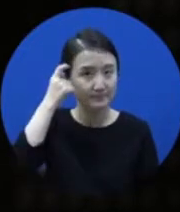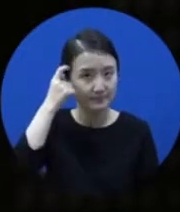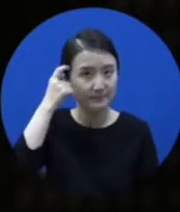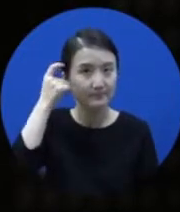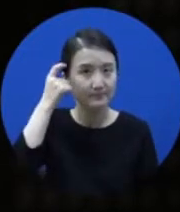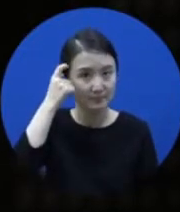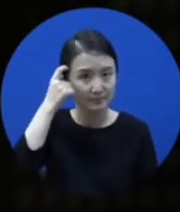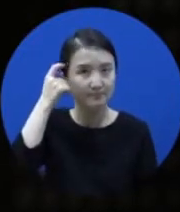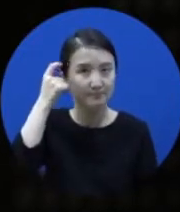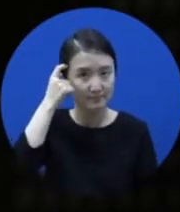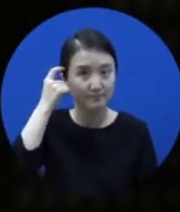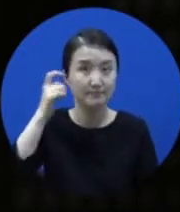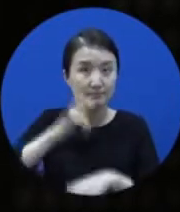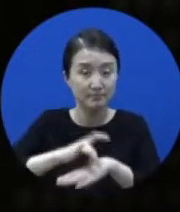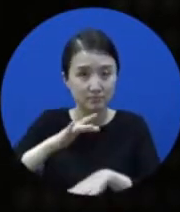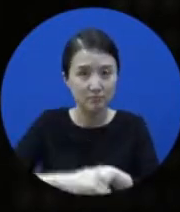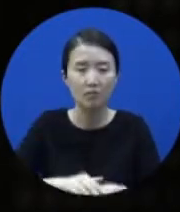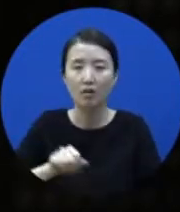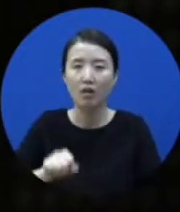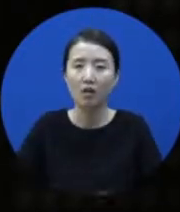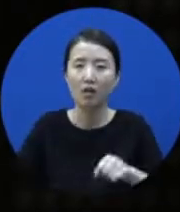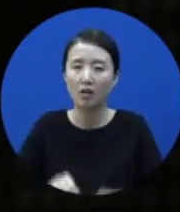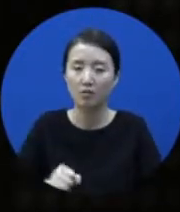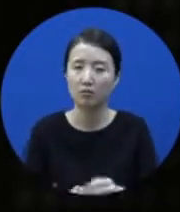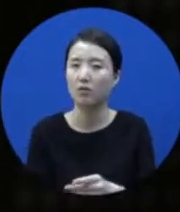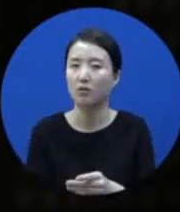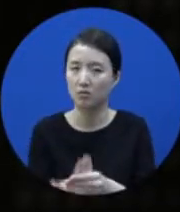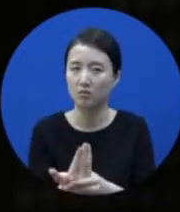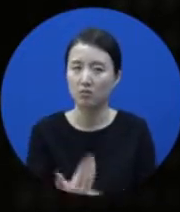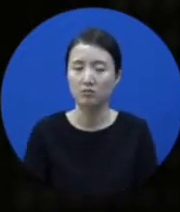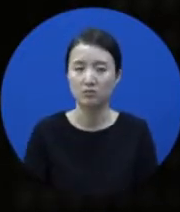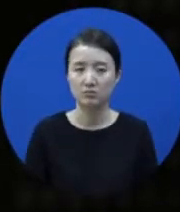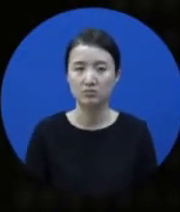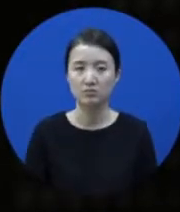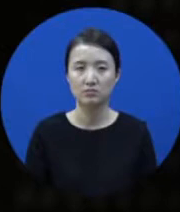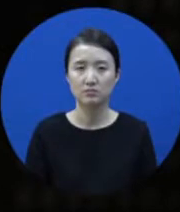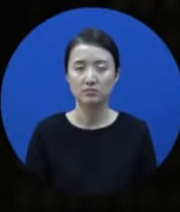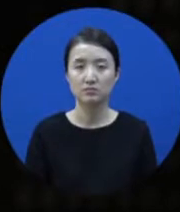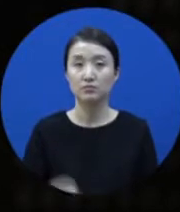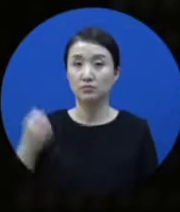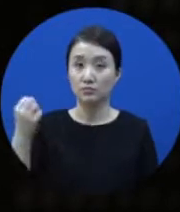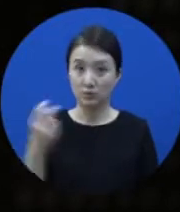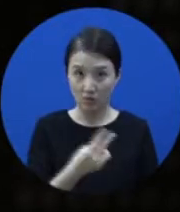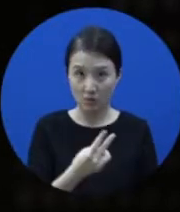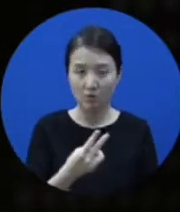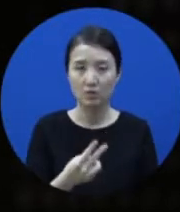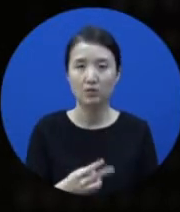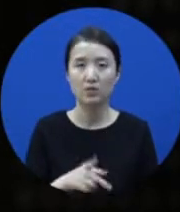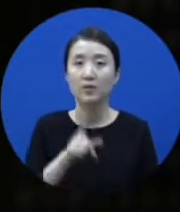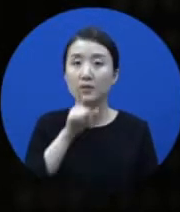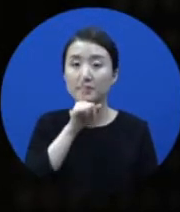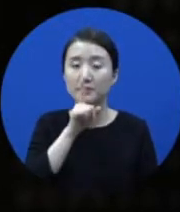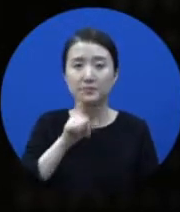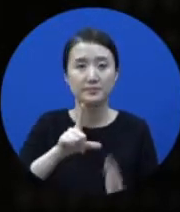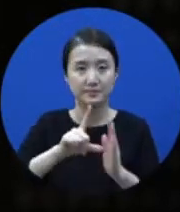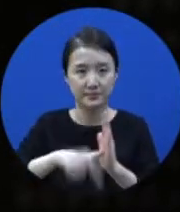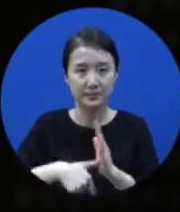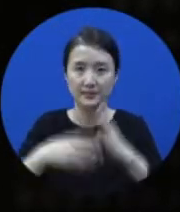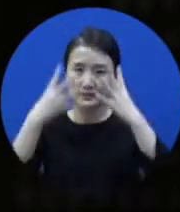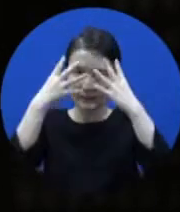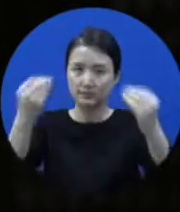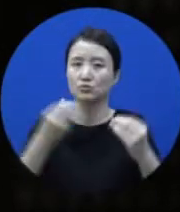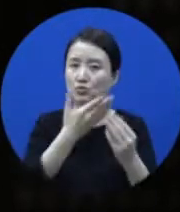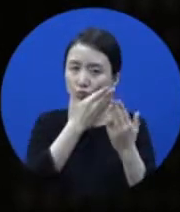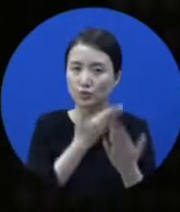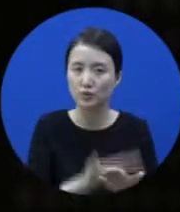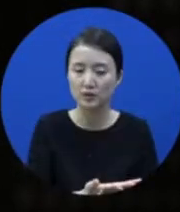하면 어느새 바뀌어 있습니다. 아셨어요? 자, 그리고 세 번째가요. 보이게 말씀하세요. 제가 아까 말씀드렸잖아요.